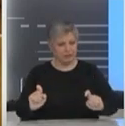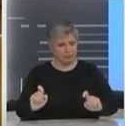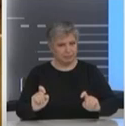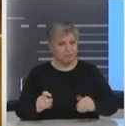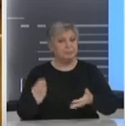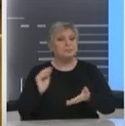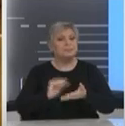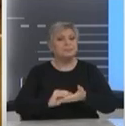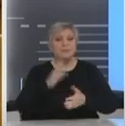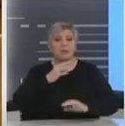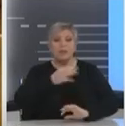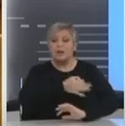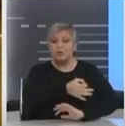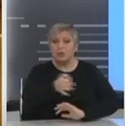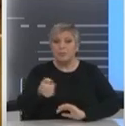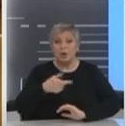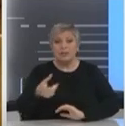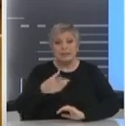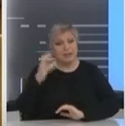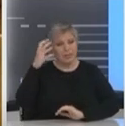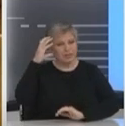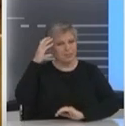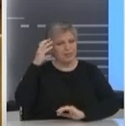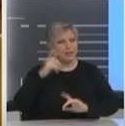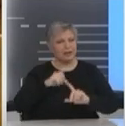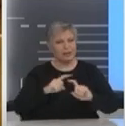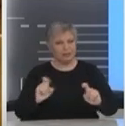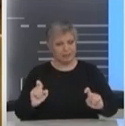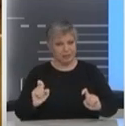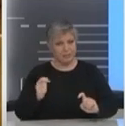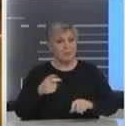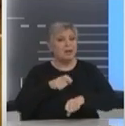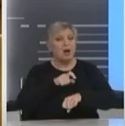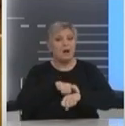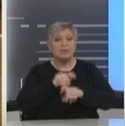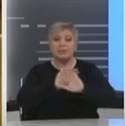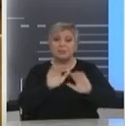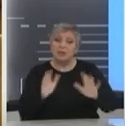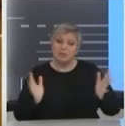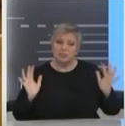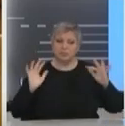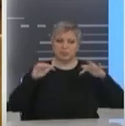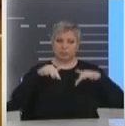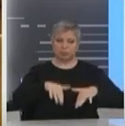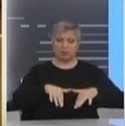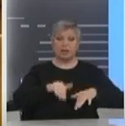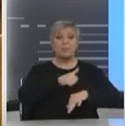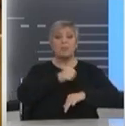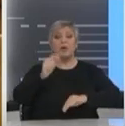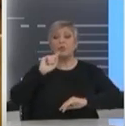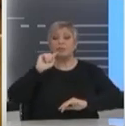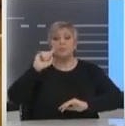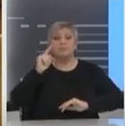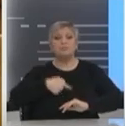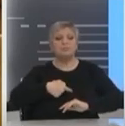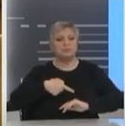μας δεν συνέρχεται μονάχα για να υλοποιήσει προαπαιτούμενα, παρά το γεγονός ότι βρισκόμαστε